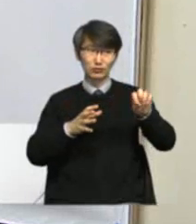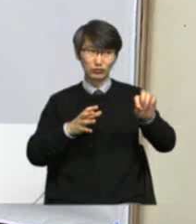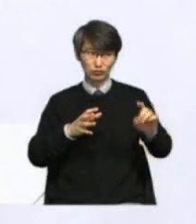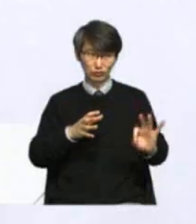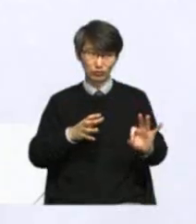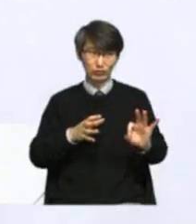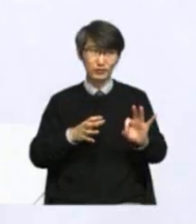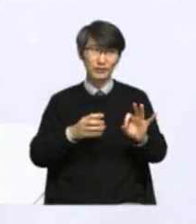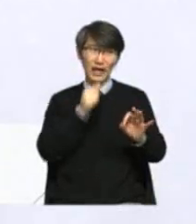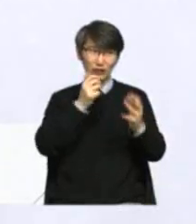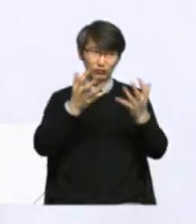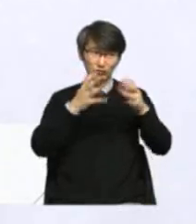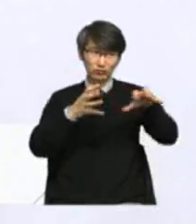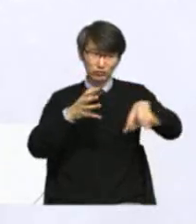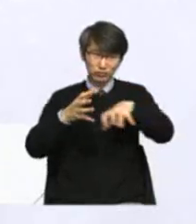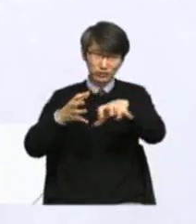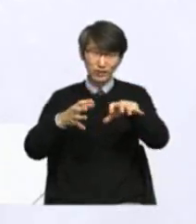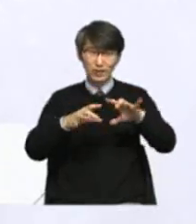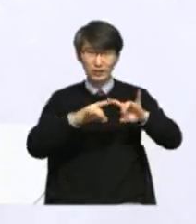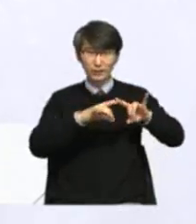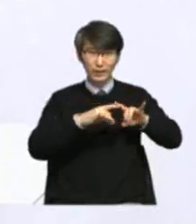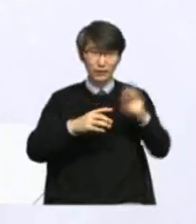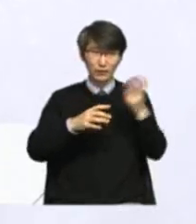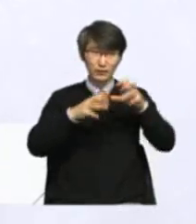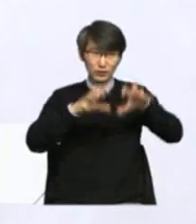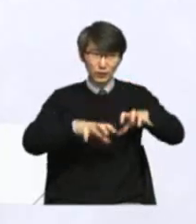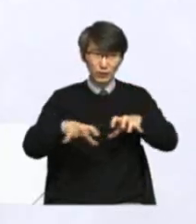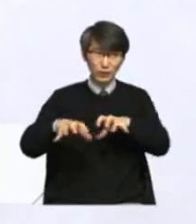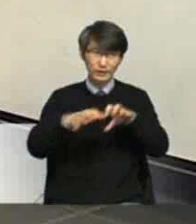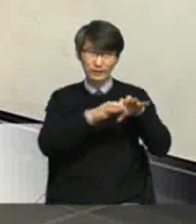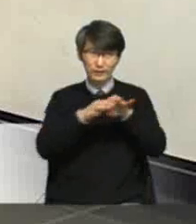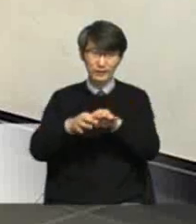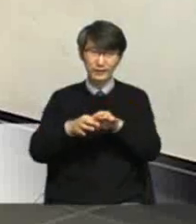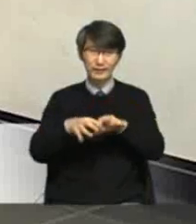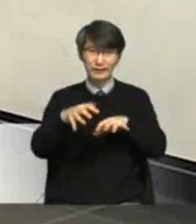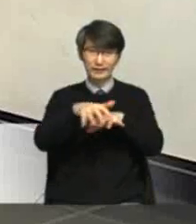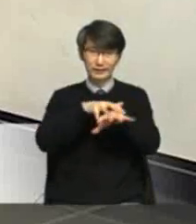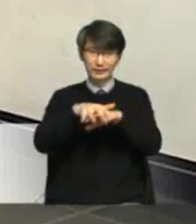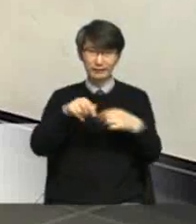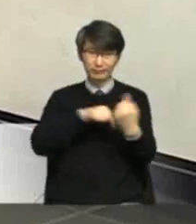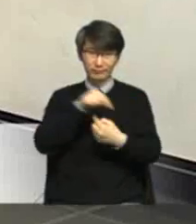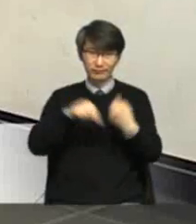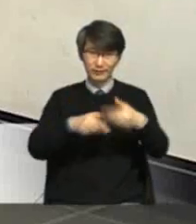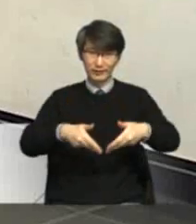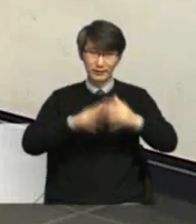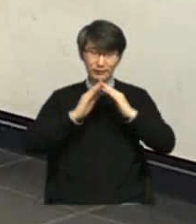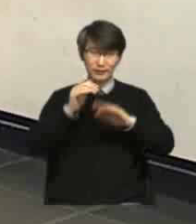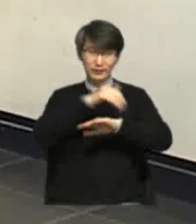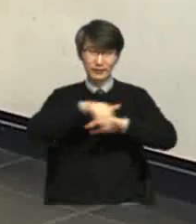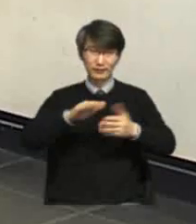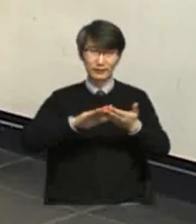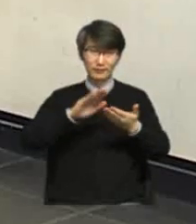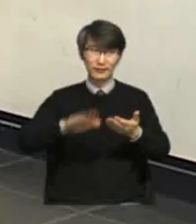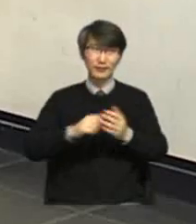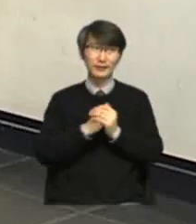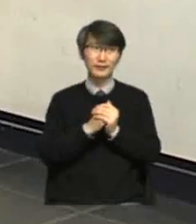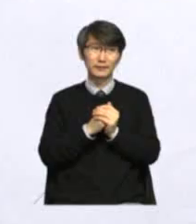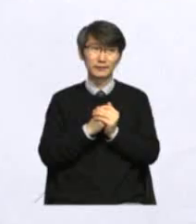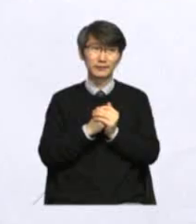성동 구치소 와 중앙전파관리소 를 활용해 거여 마천 지었고 연결된 스마트 산업 생태계를 구축하겠다는 구성입니다